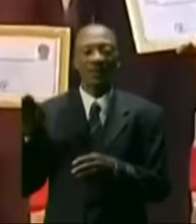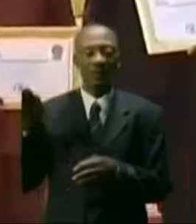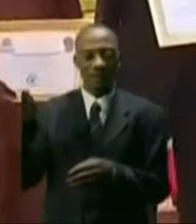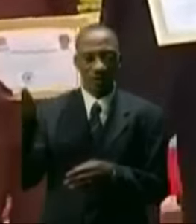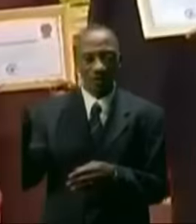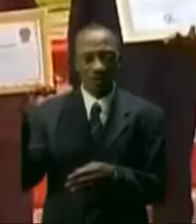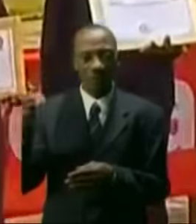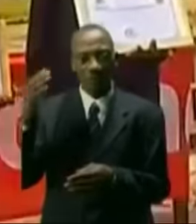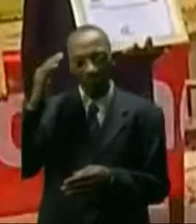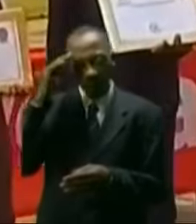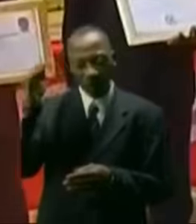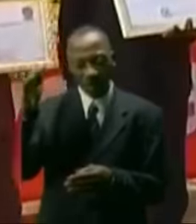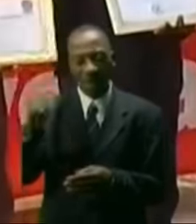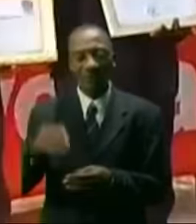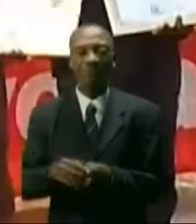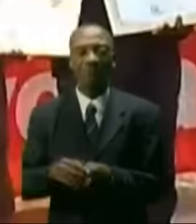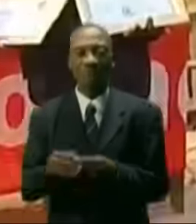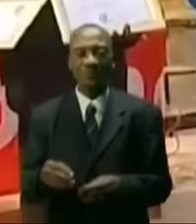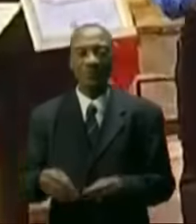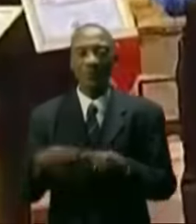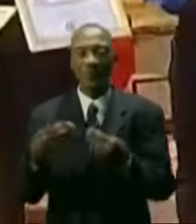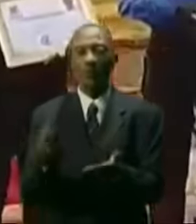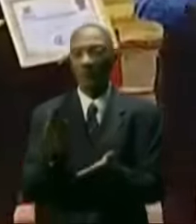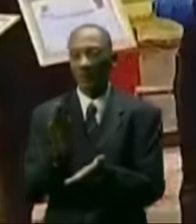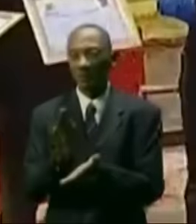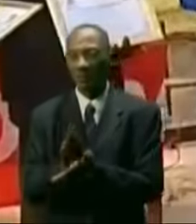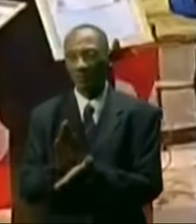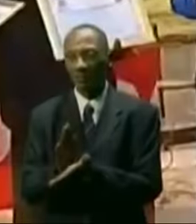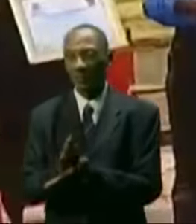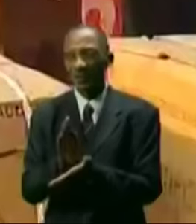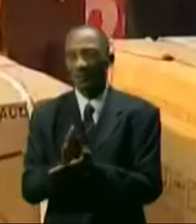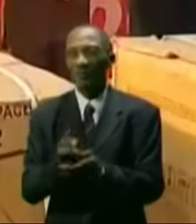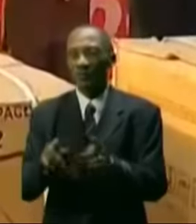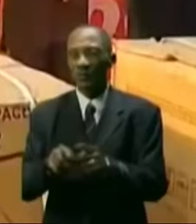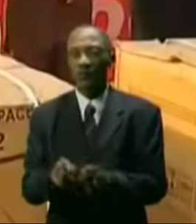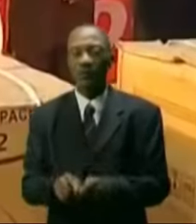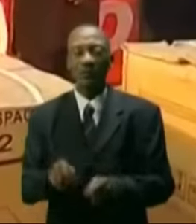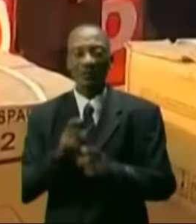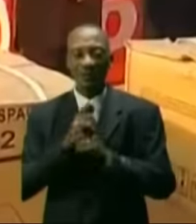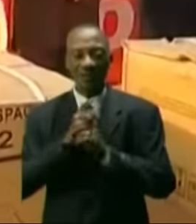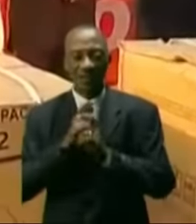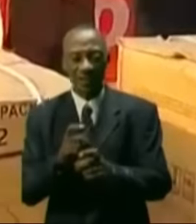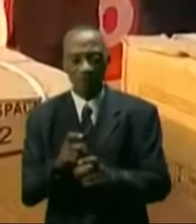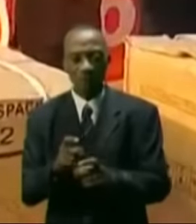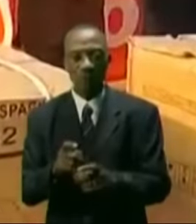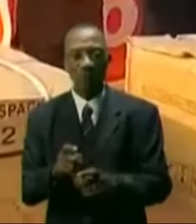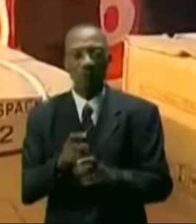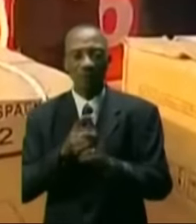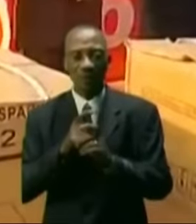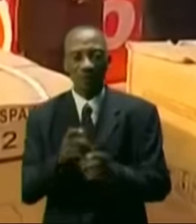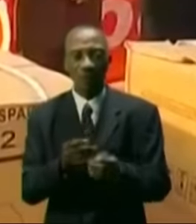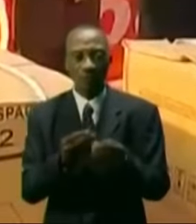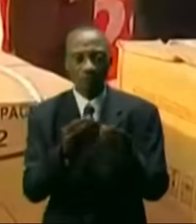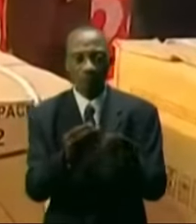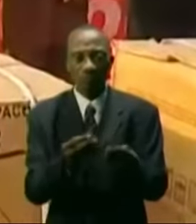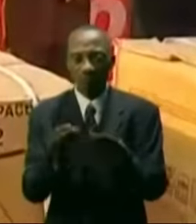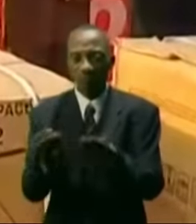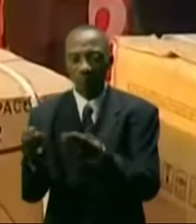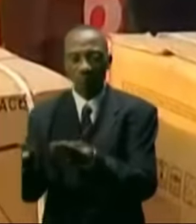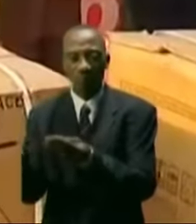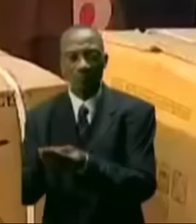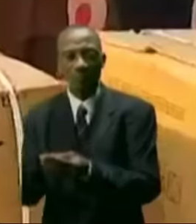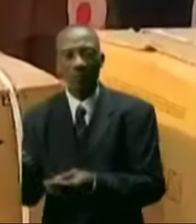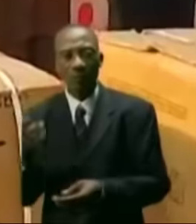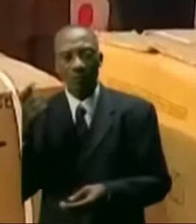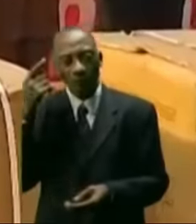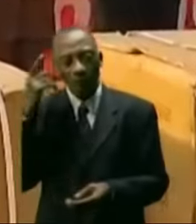les brevets de fin de service et des cadeaux, un signe d'honneur à ces braves citoyens qui ont passé plus de